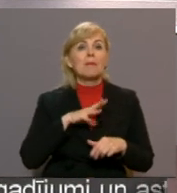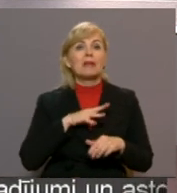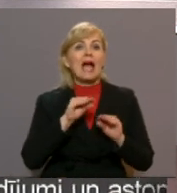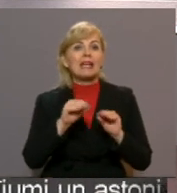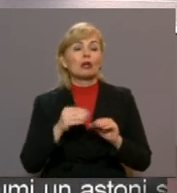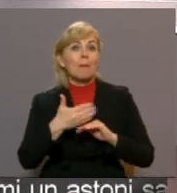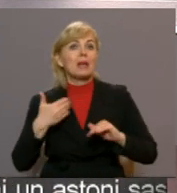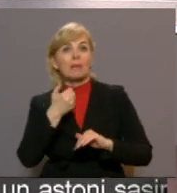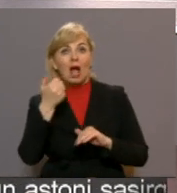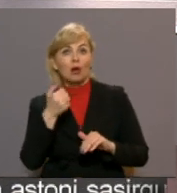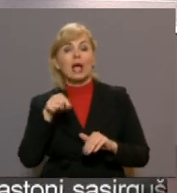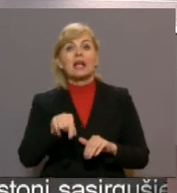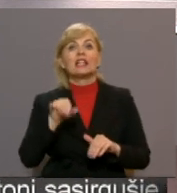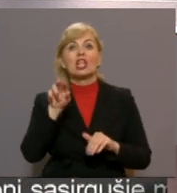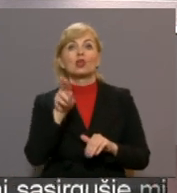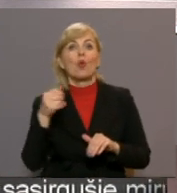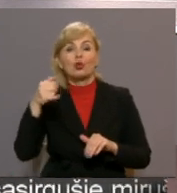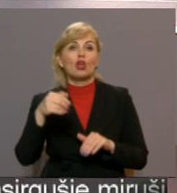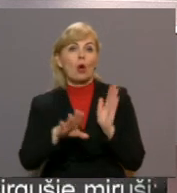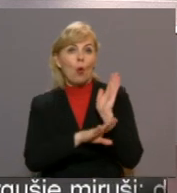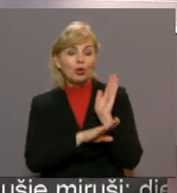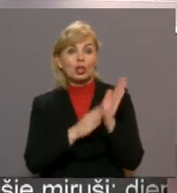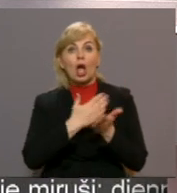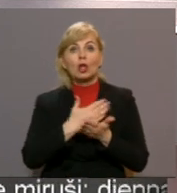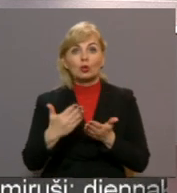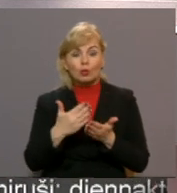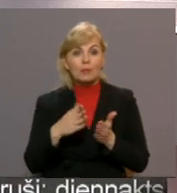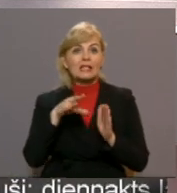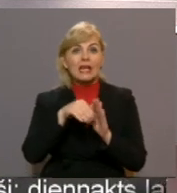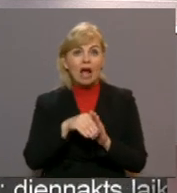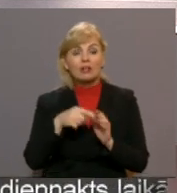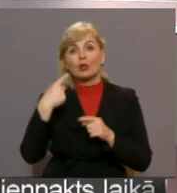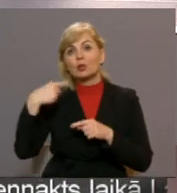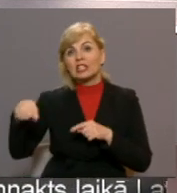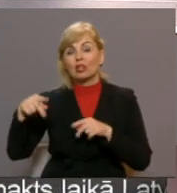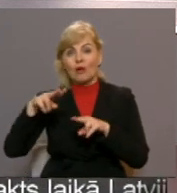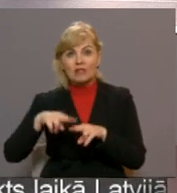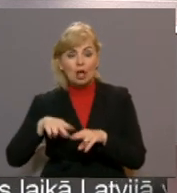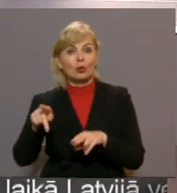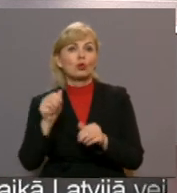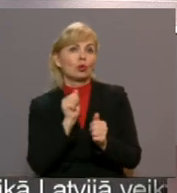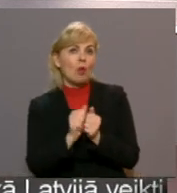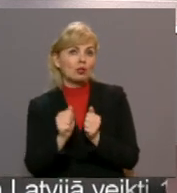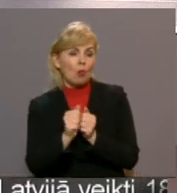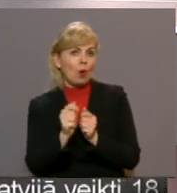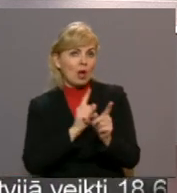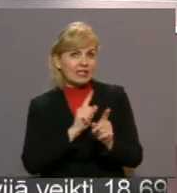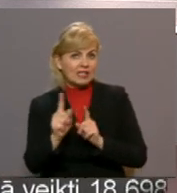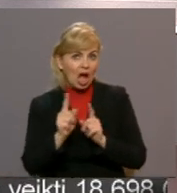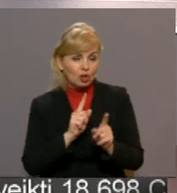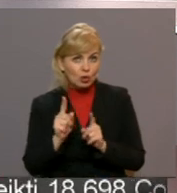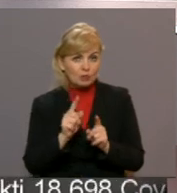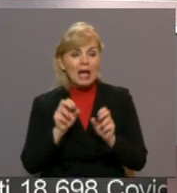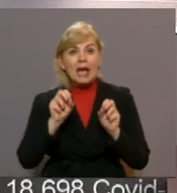uz autoceļa Tīnūši Koknese un turpināja tās ieviest arī citviet uz intensīvāk noslogotajiem autoceļiem.